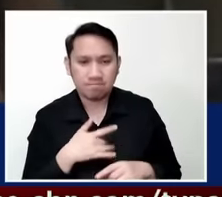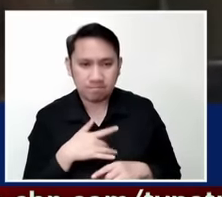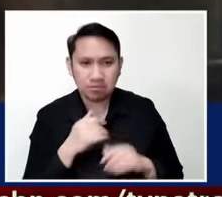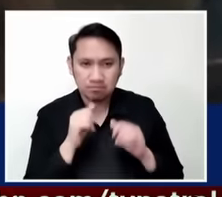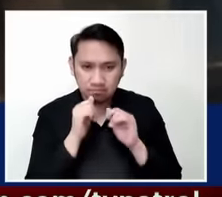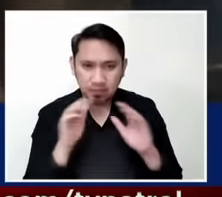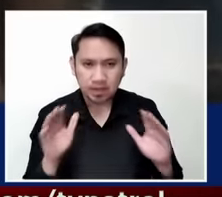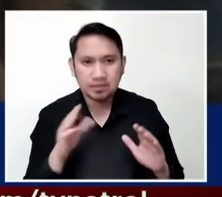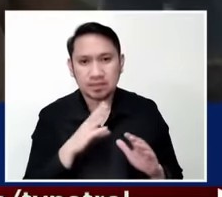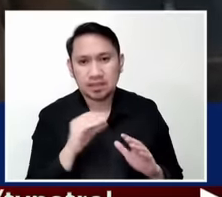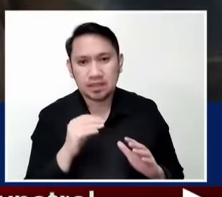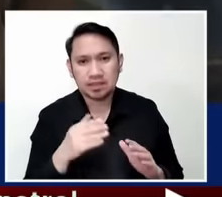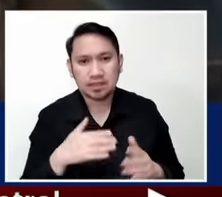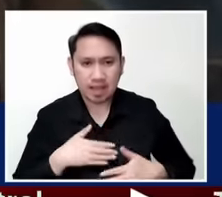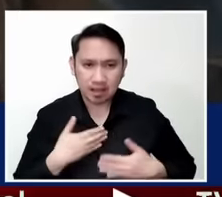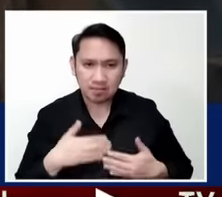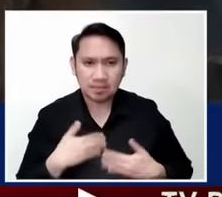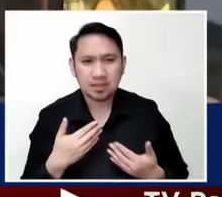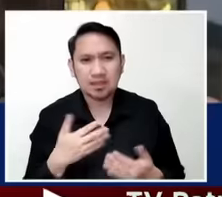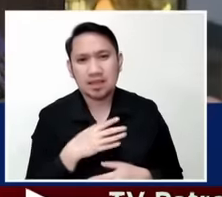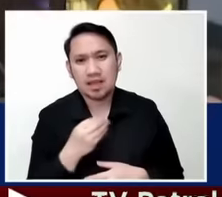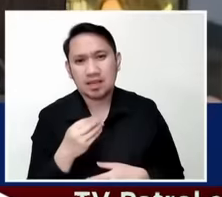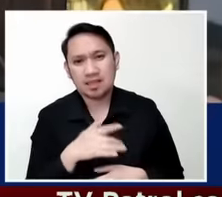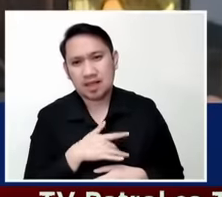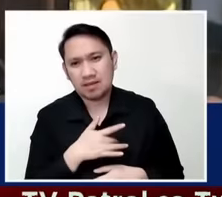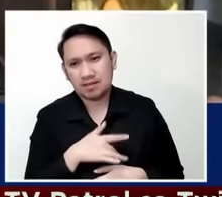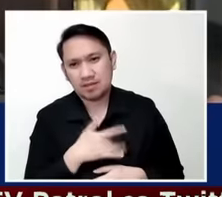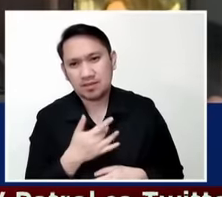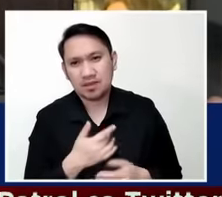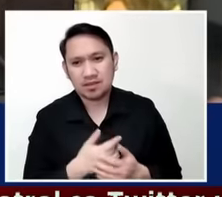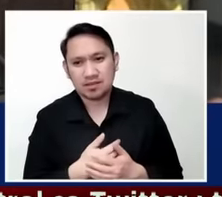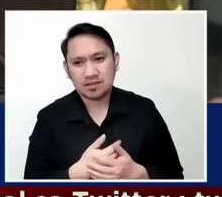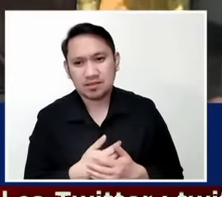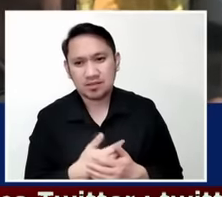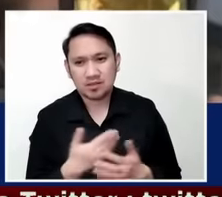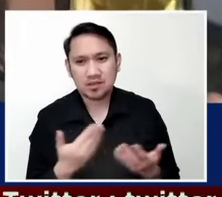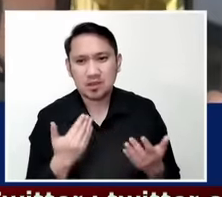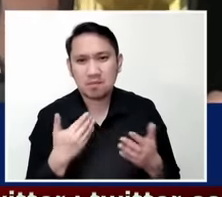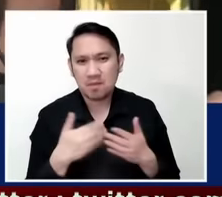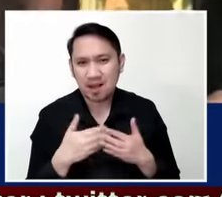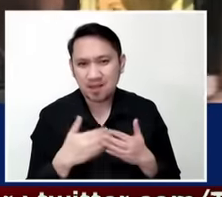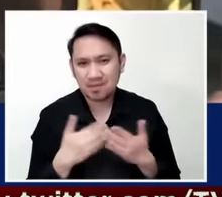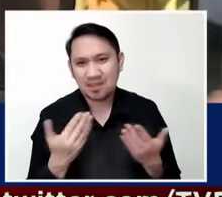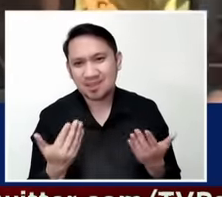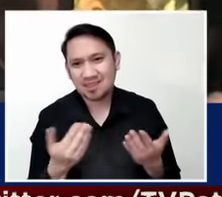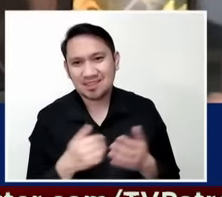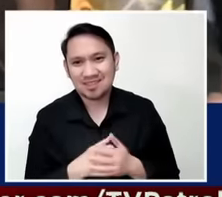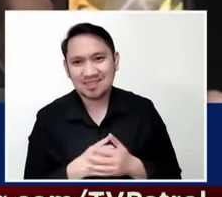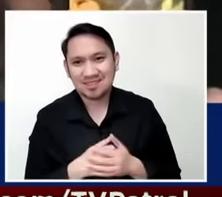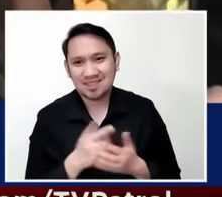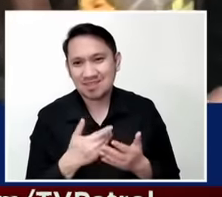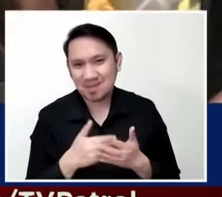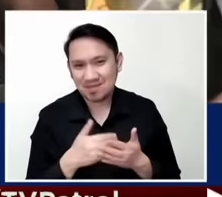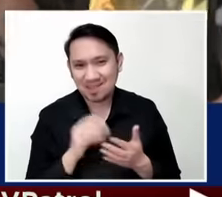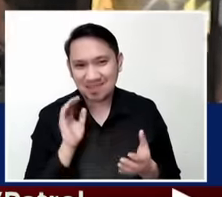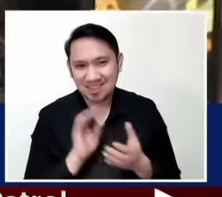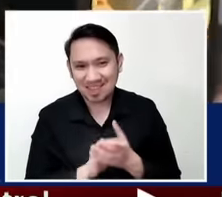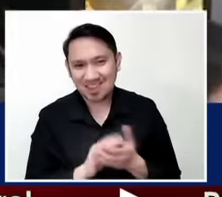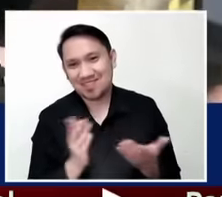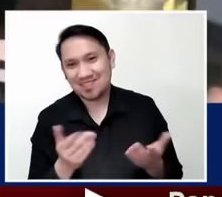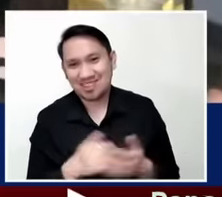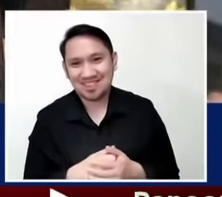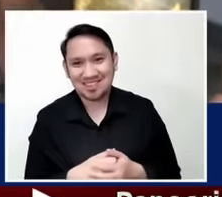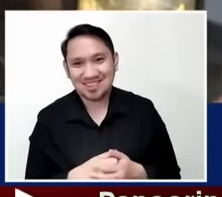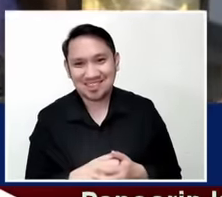so happy and feeling ko malapit na pwede na mag-ano na. Char. Mag-asawa, ganun. Ah!